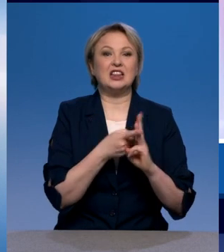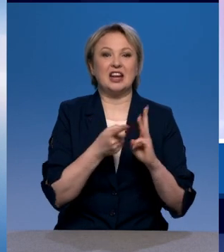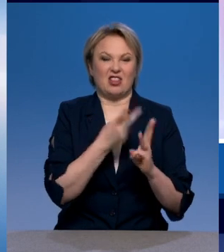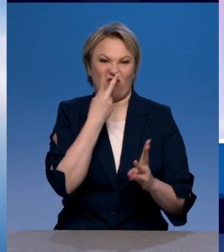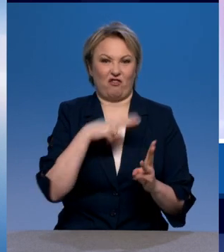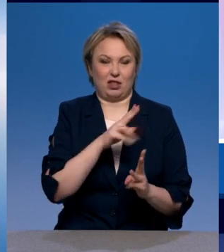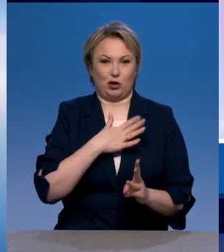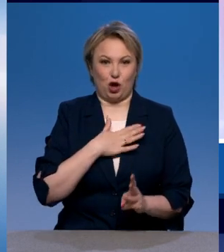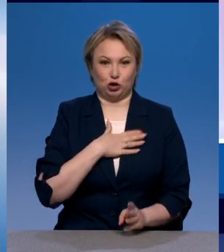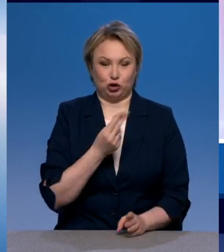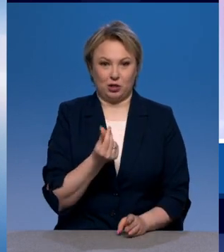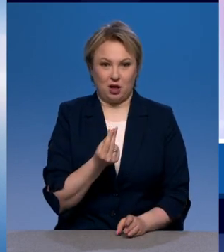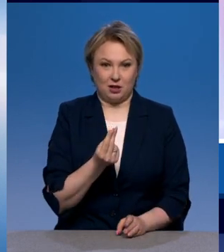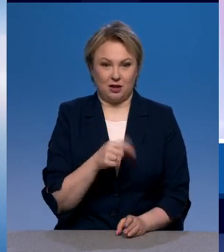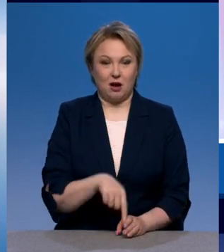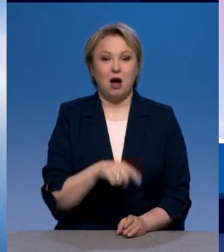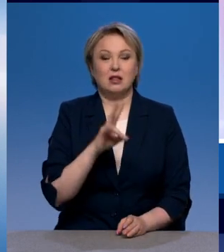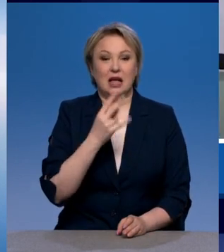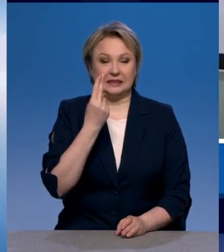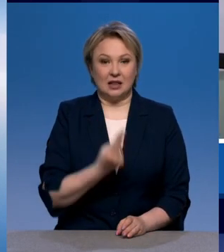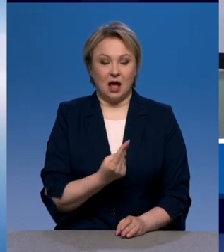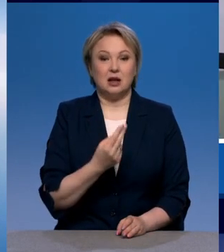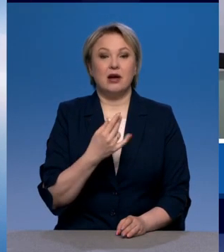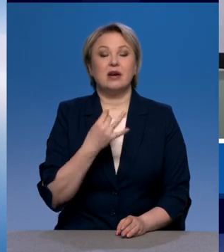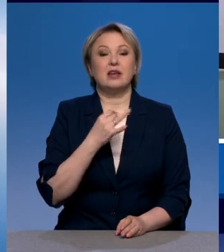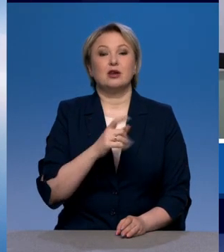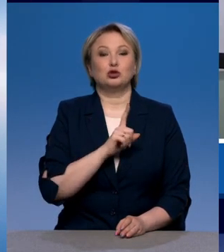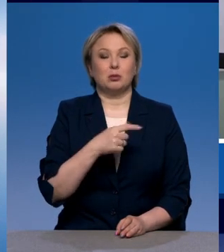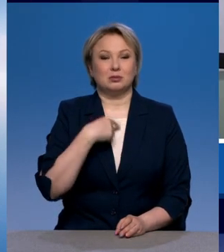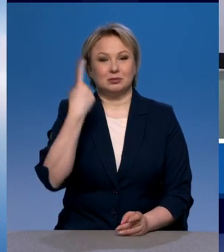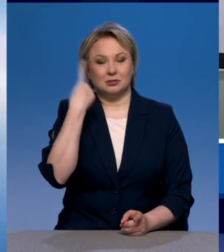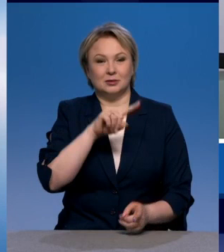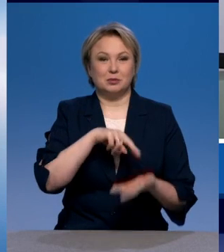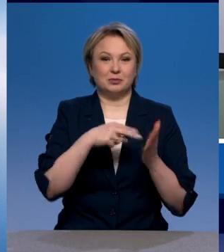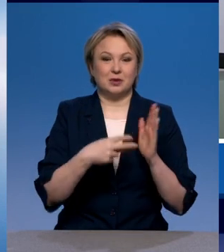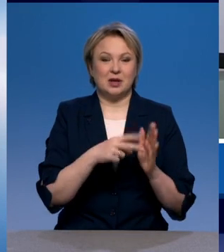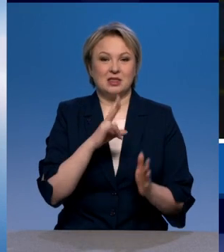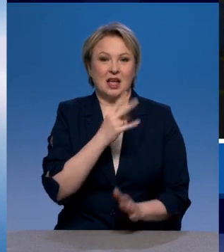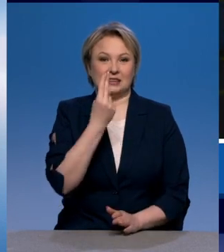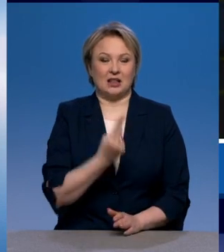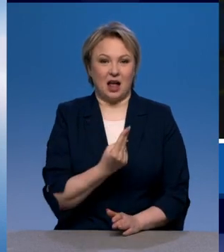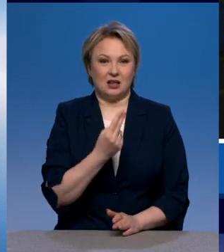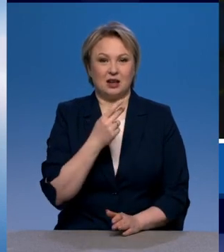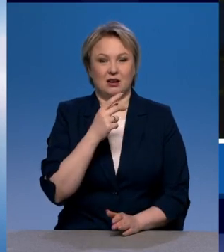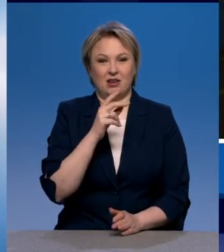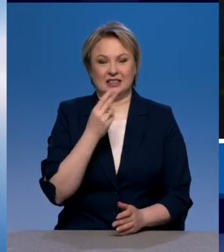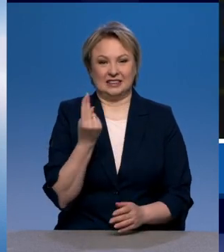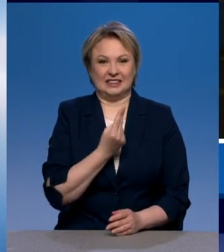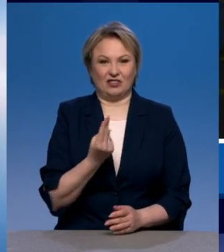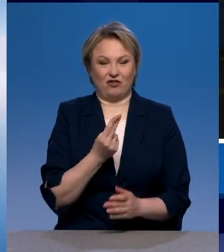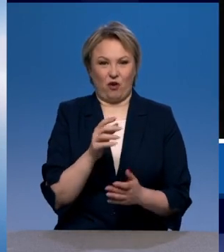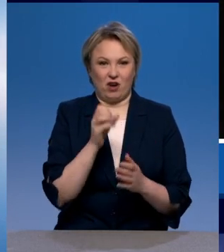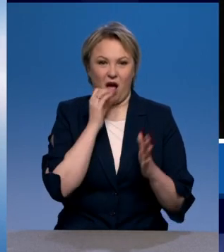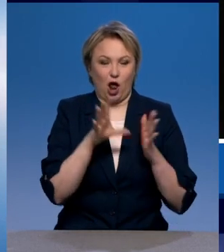общем русле разработки национальных цифровых валют, это юань, да, и это еще